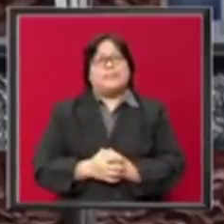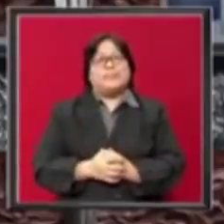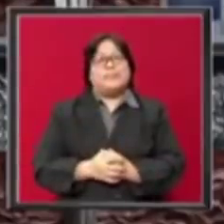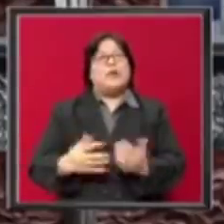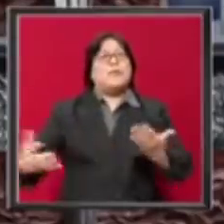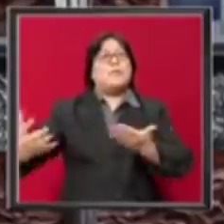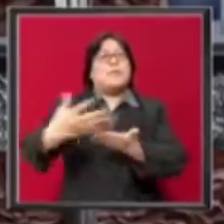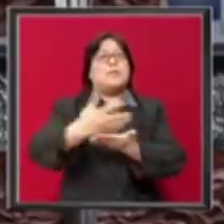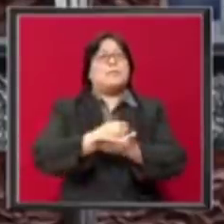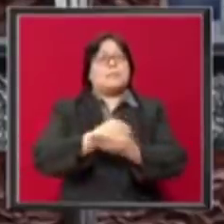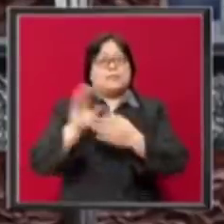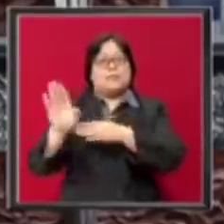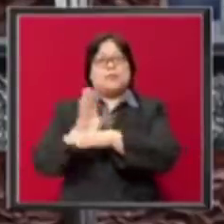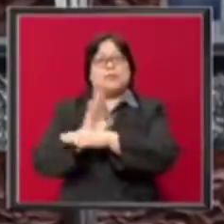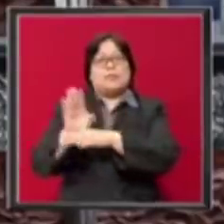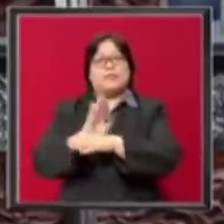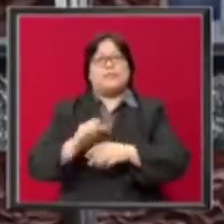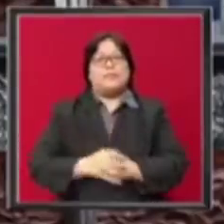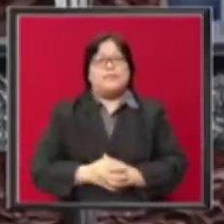pendapatan korporat.